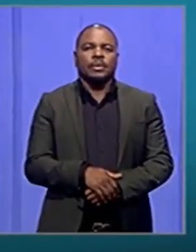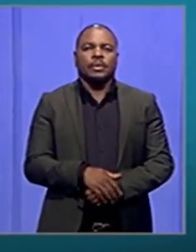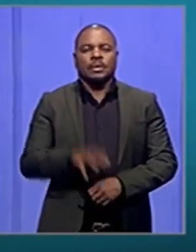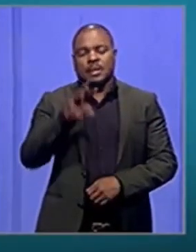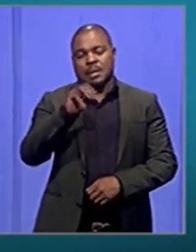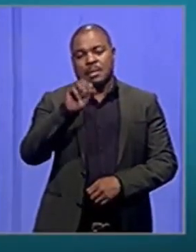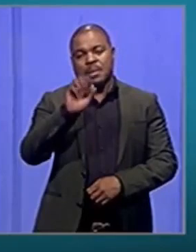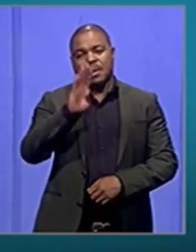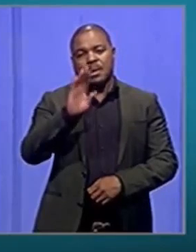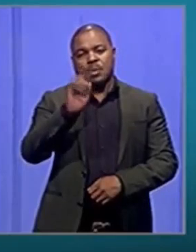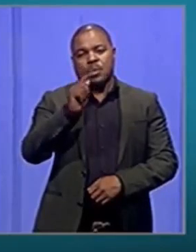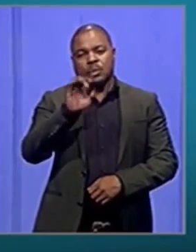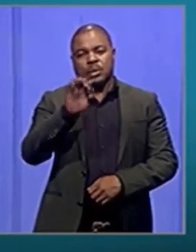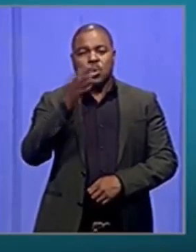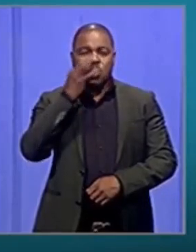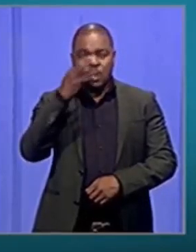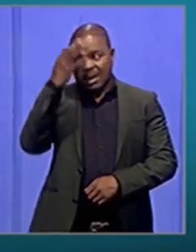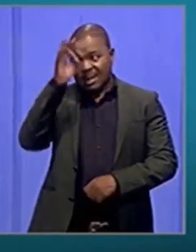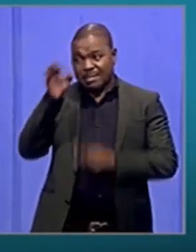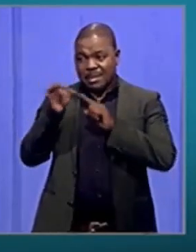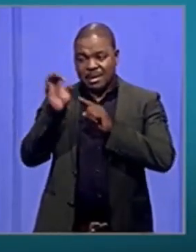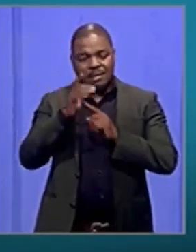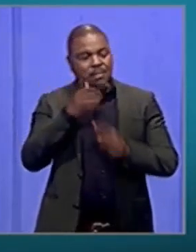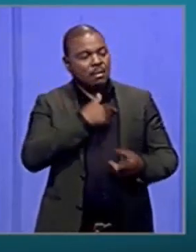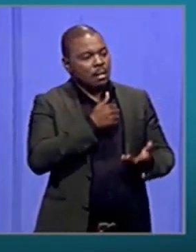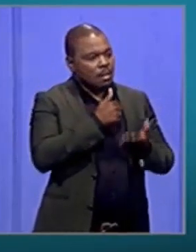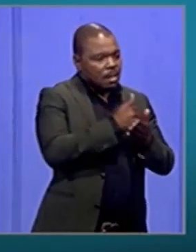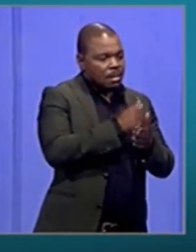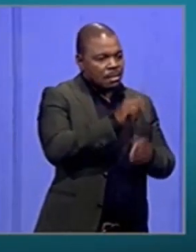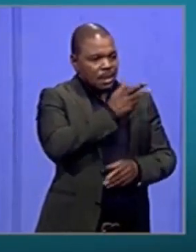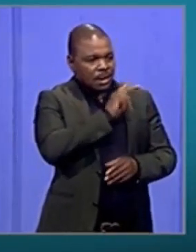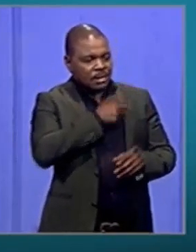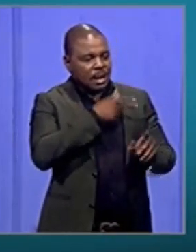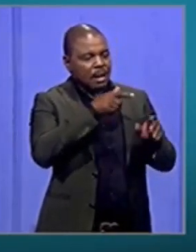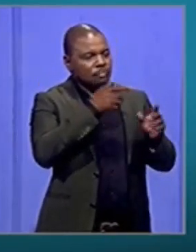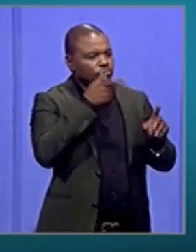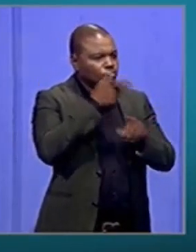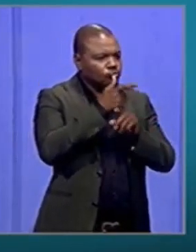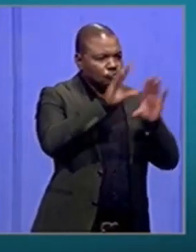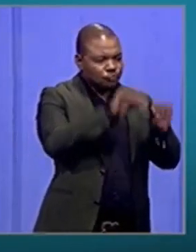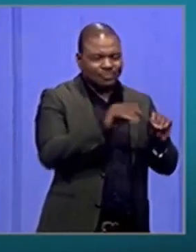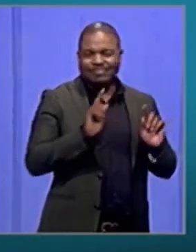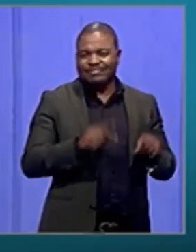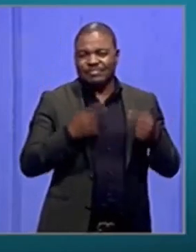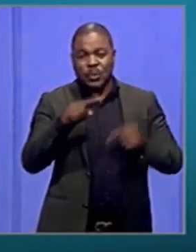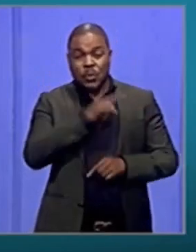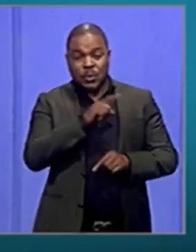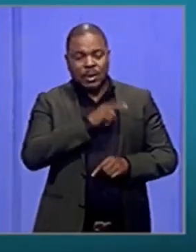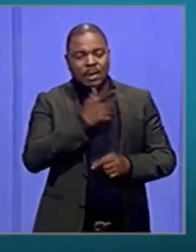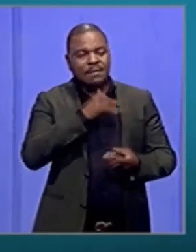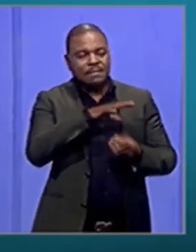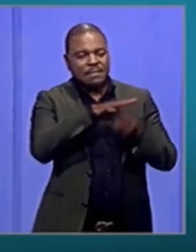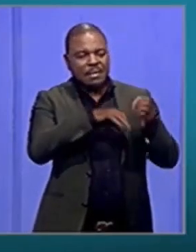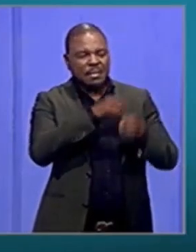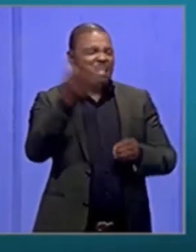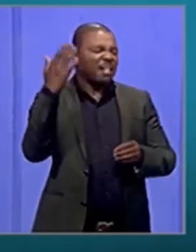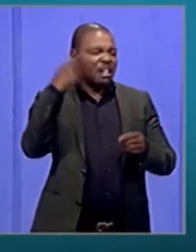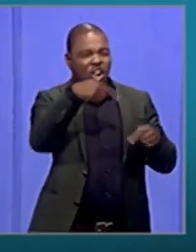Matshwenyego Jo Mabote a re puso e ka se kgone dipolao tsa kwa KwaZulu-Natal ka gonne bontsi jwa tsone ke dintwa tsa malapa tsa